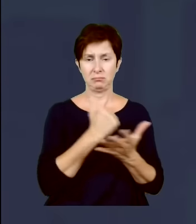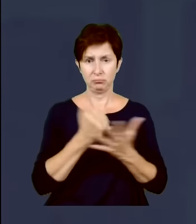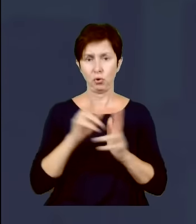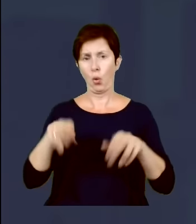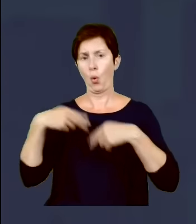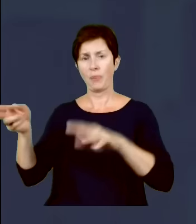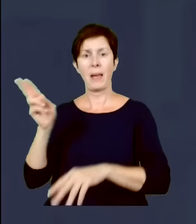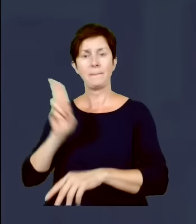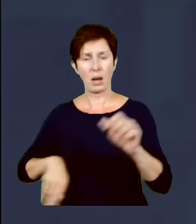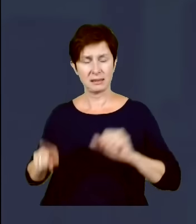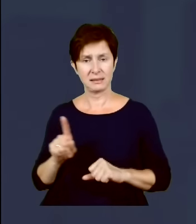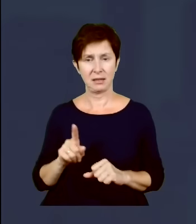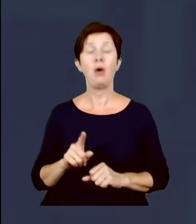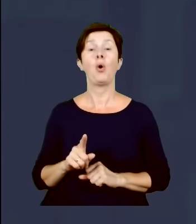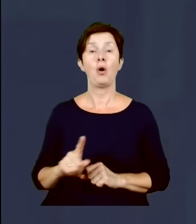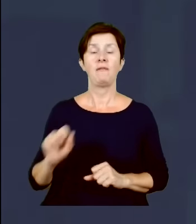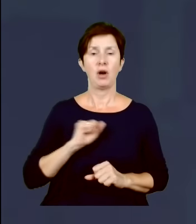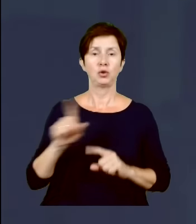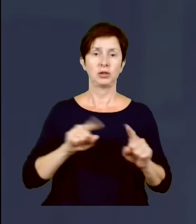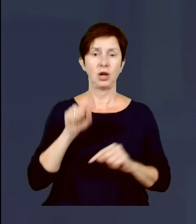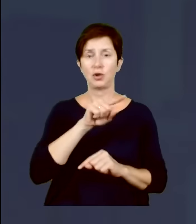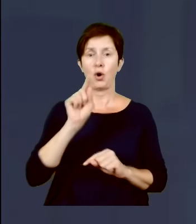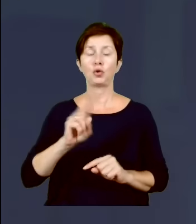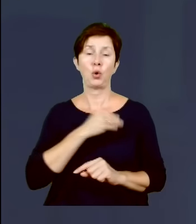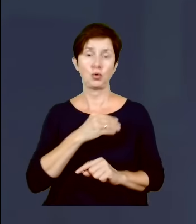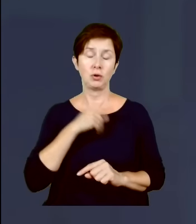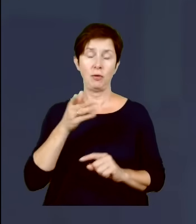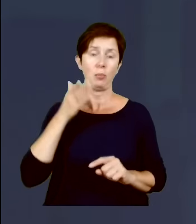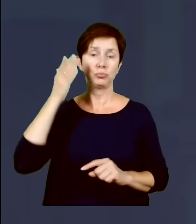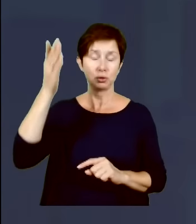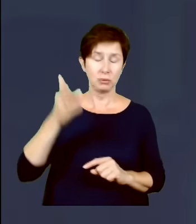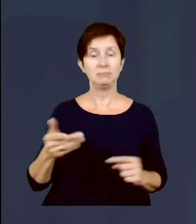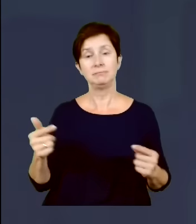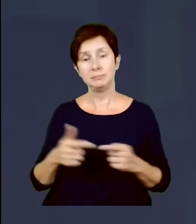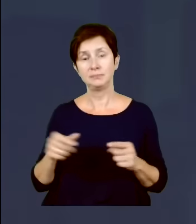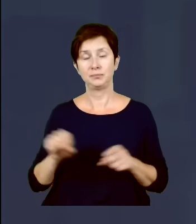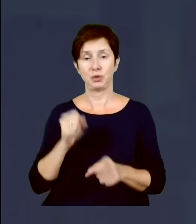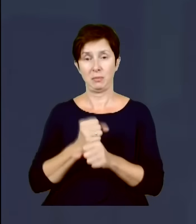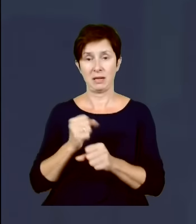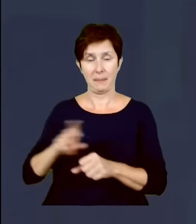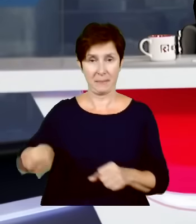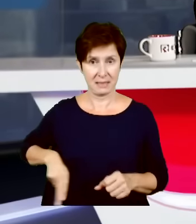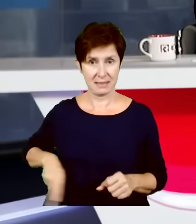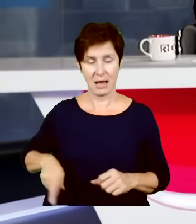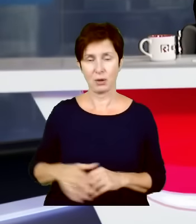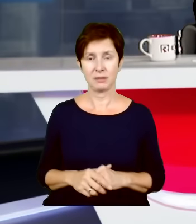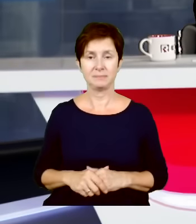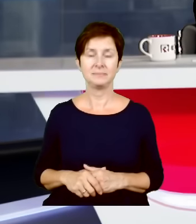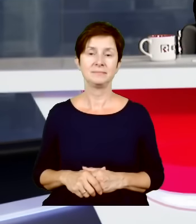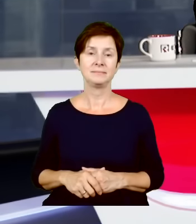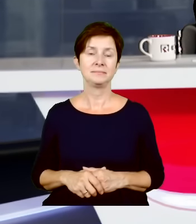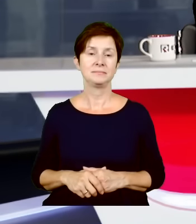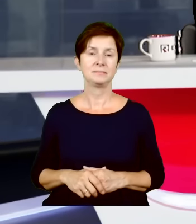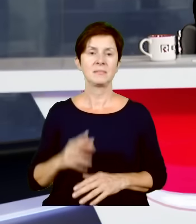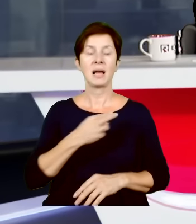trzeba wśród was wybierać proszę państwa przyszłe kadry ministerialne No dobrze ale premier Donald Tusk